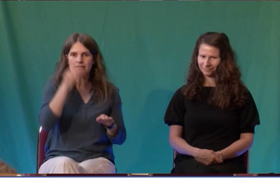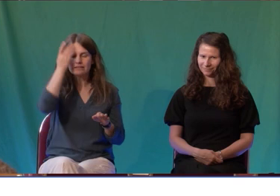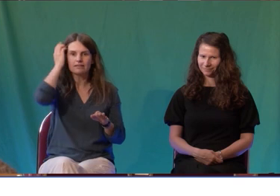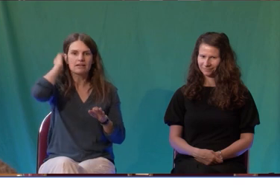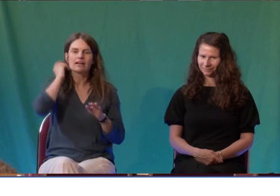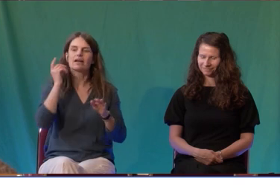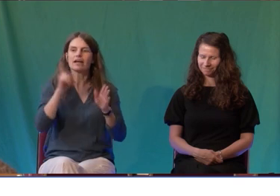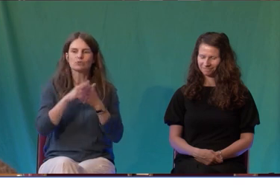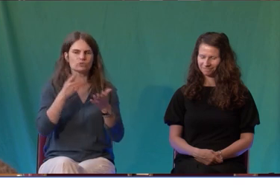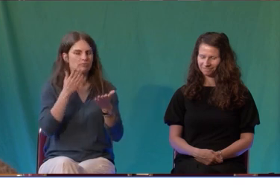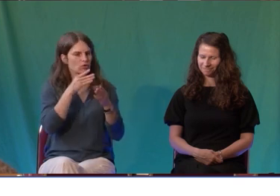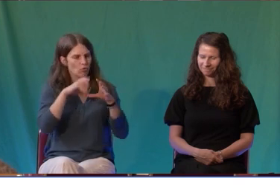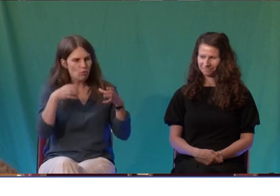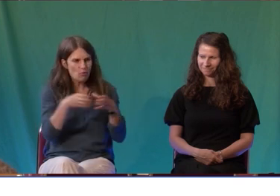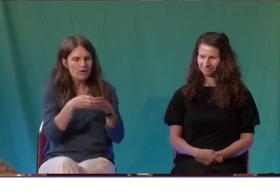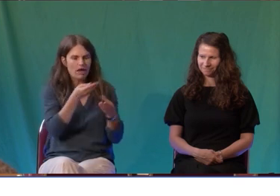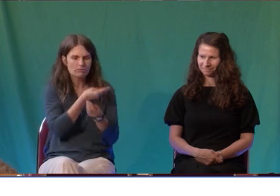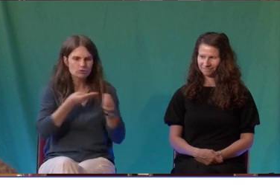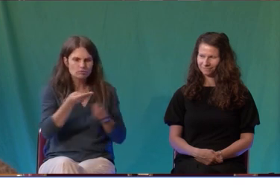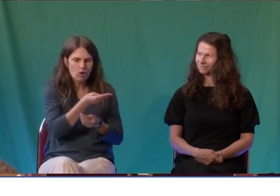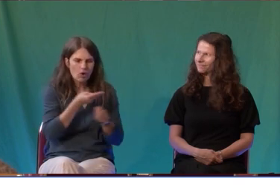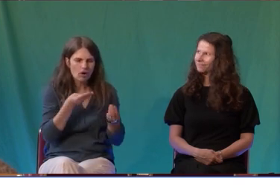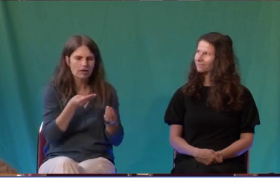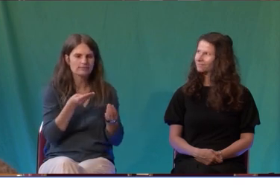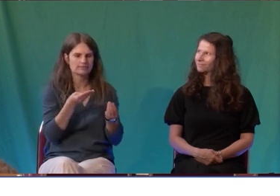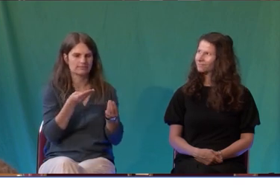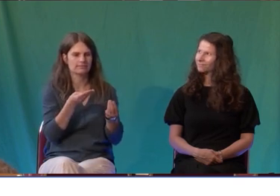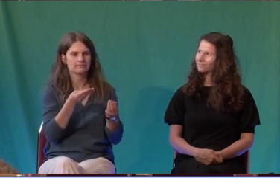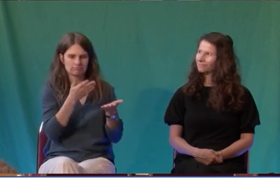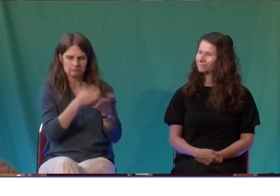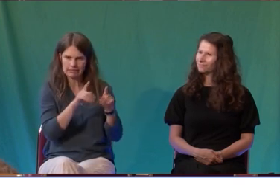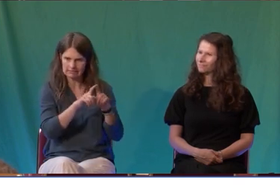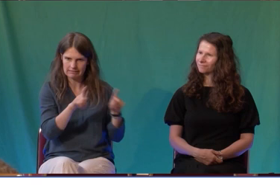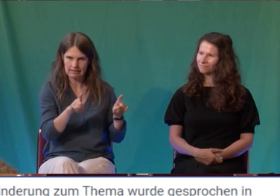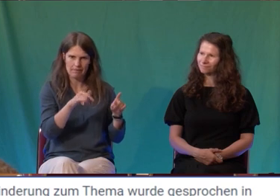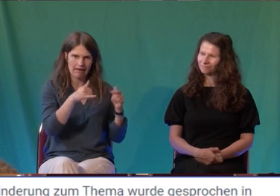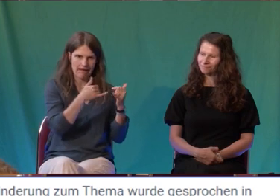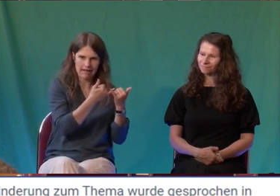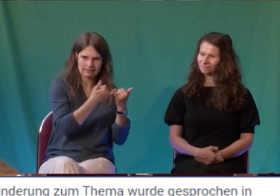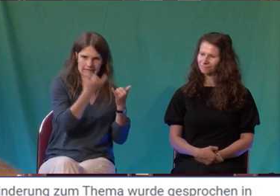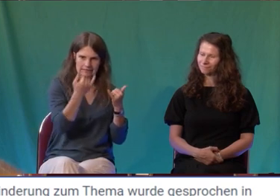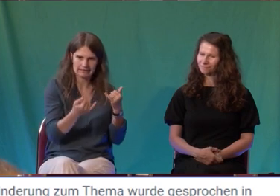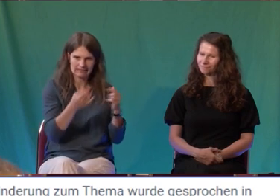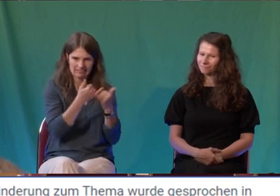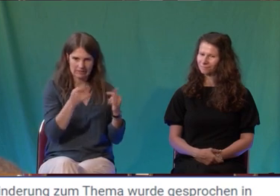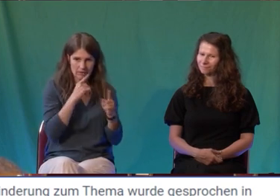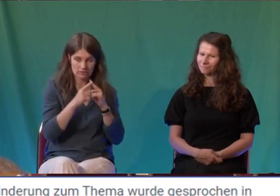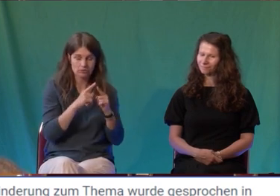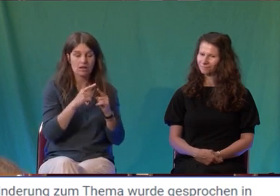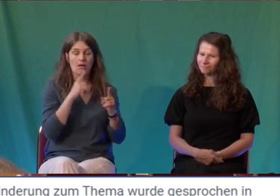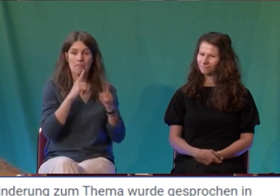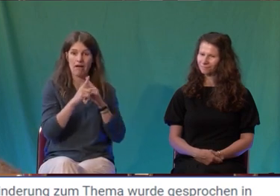gesprochen die Berater und Beraterinnen sind selbst erfahren haben also selbst